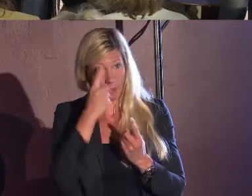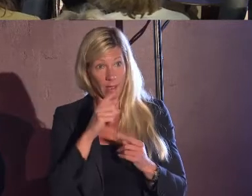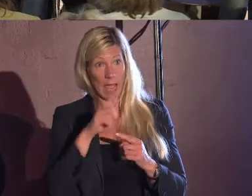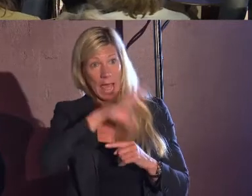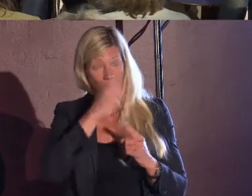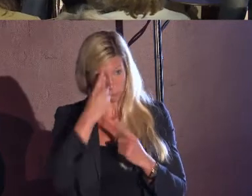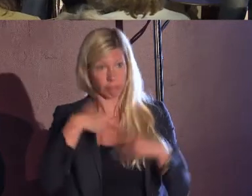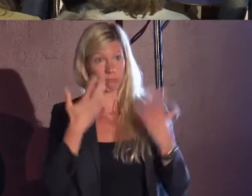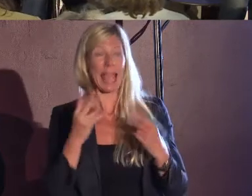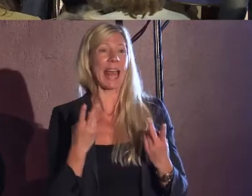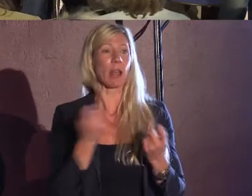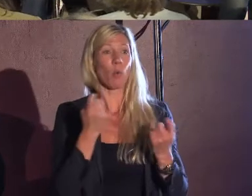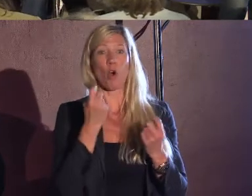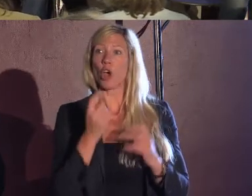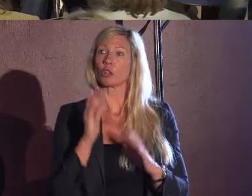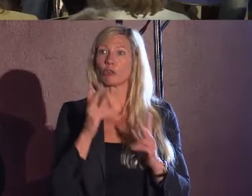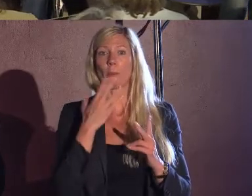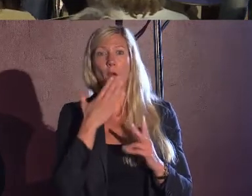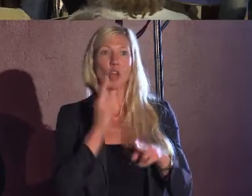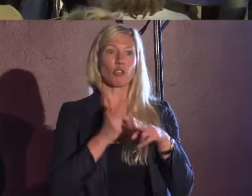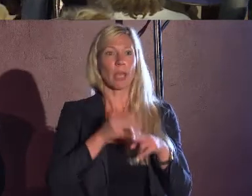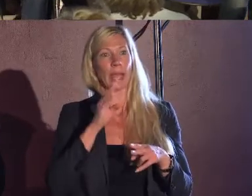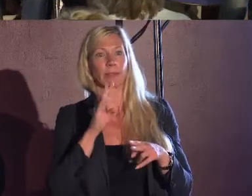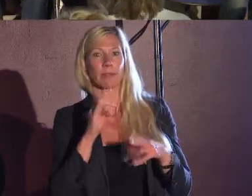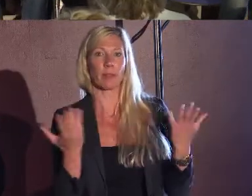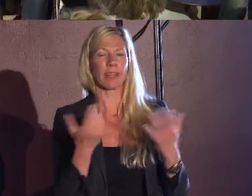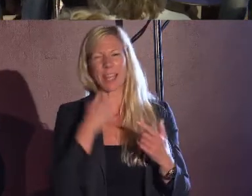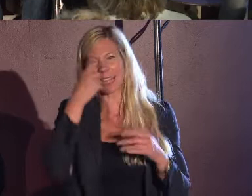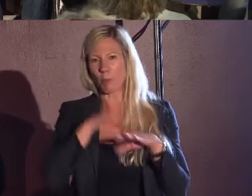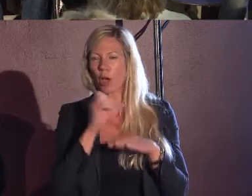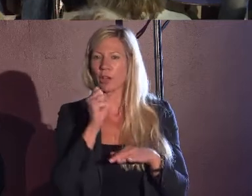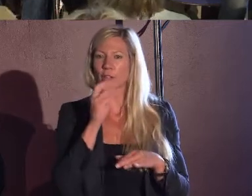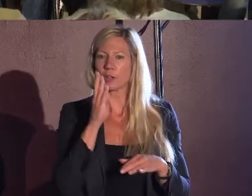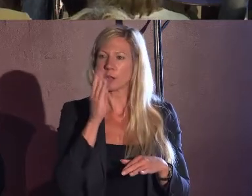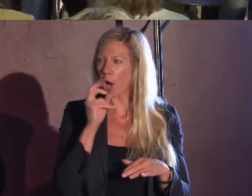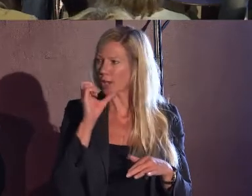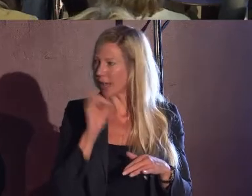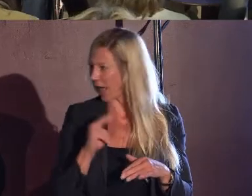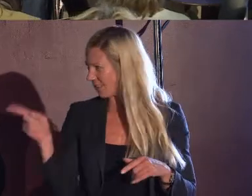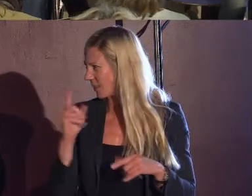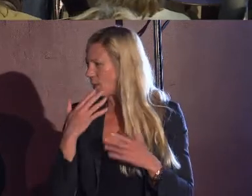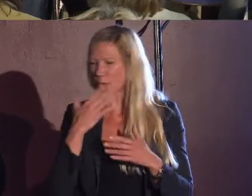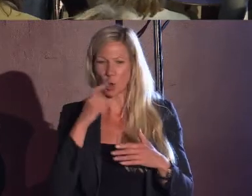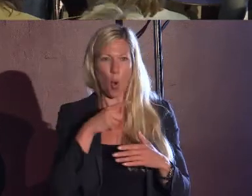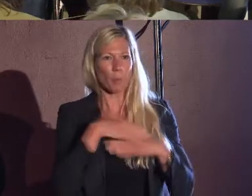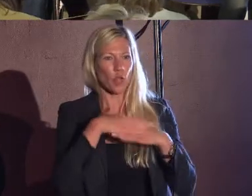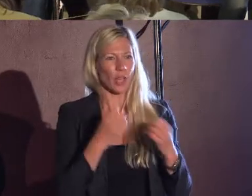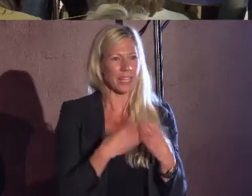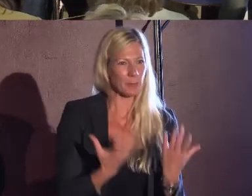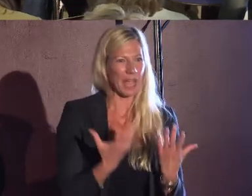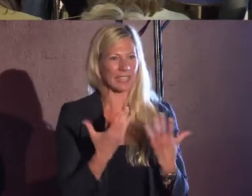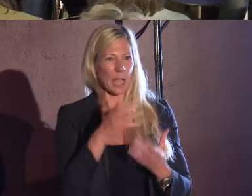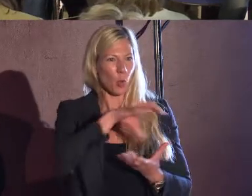ett högt nyhetsvärde eller får en hög publicitet? Jag tänker på Dragans här med datorspelskonserten och Playstick